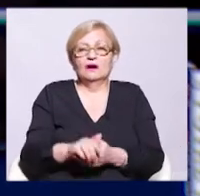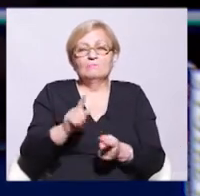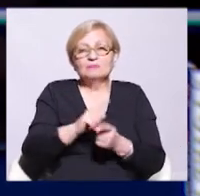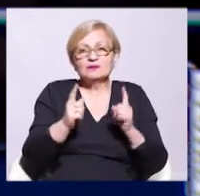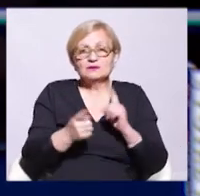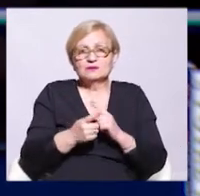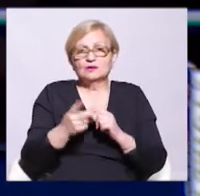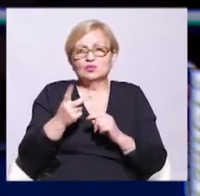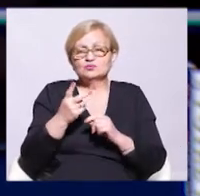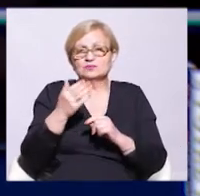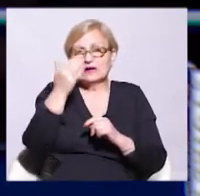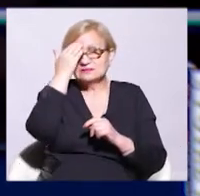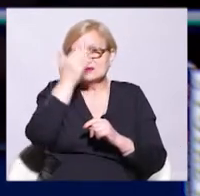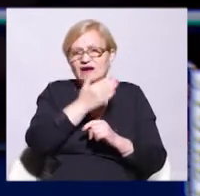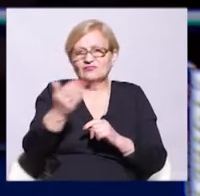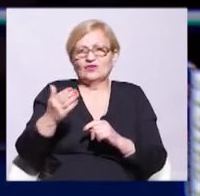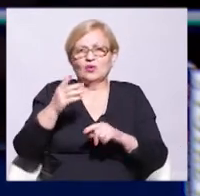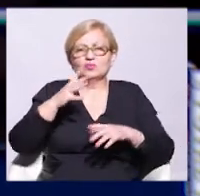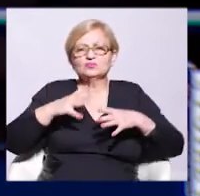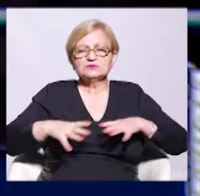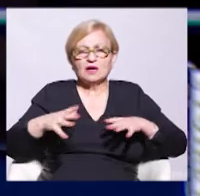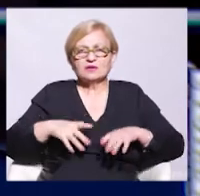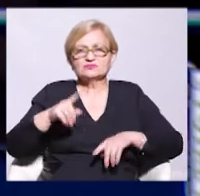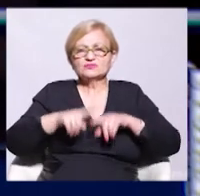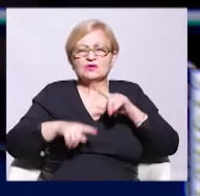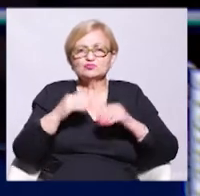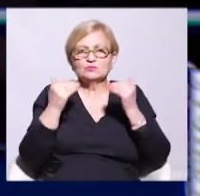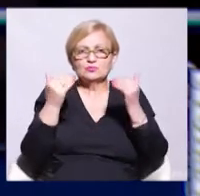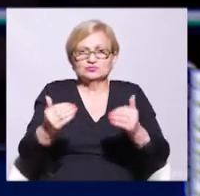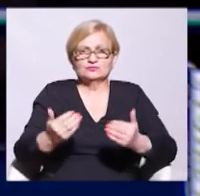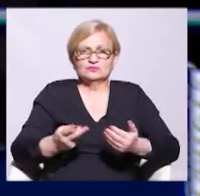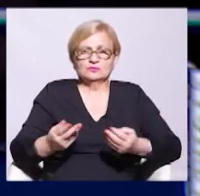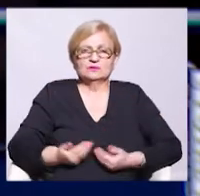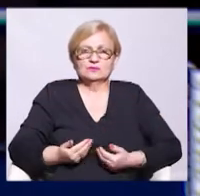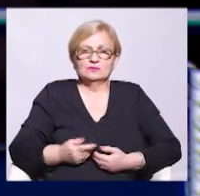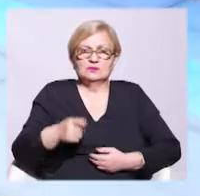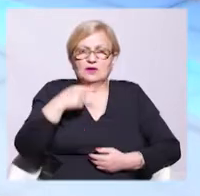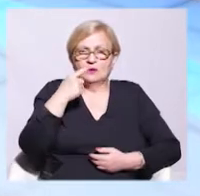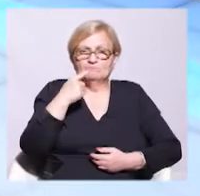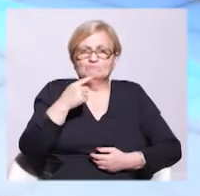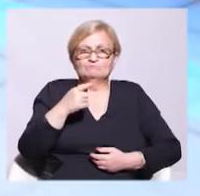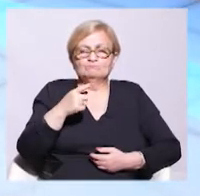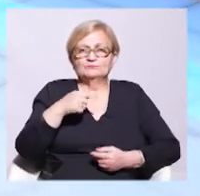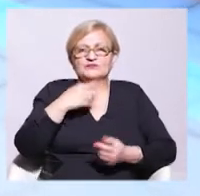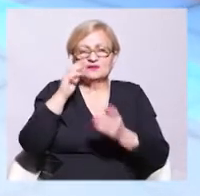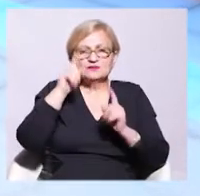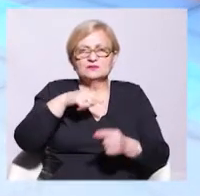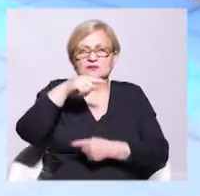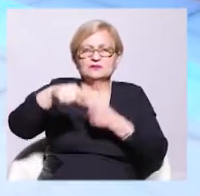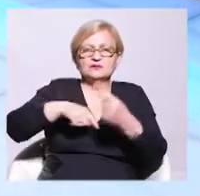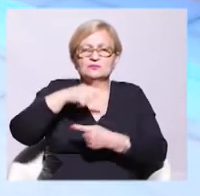არამედ საქვეყნო საქმეები აკეთოს და ასე იცხოვროს. Ამბობს მბრუნავი ქვეყანა, ვიცით